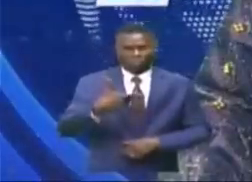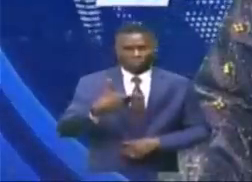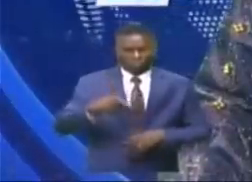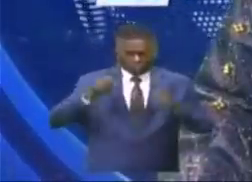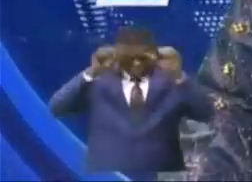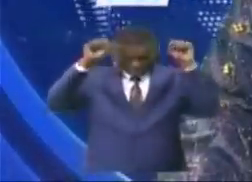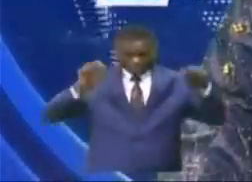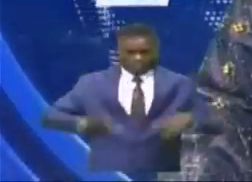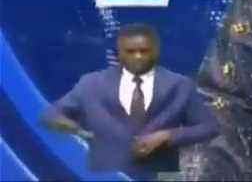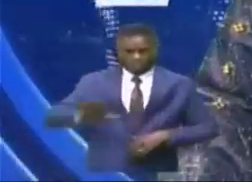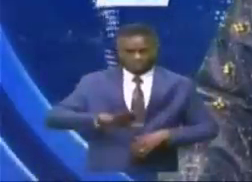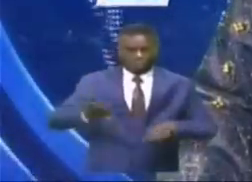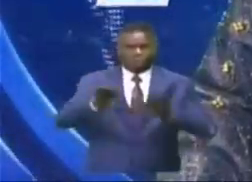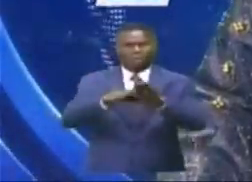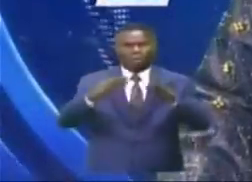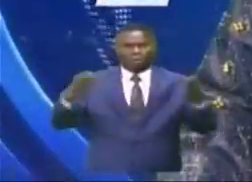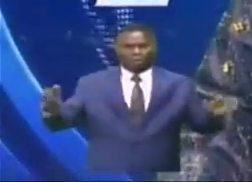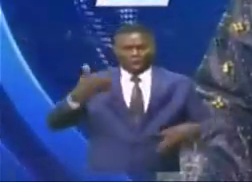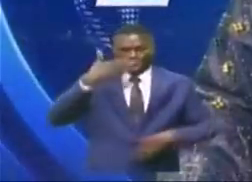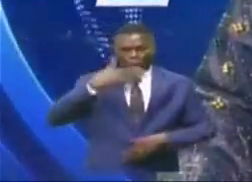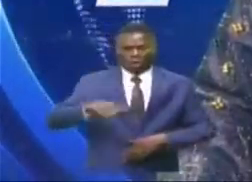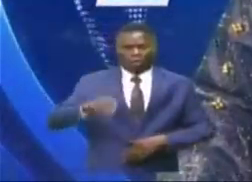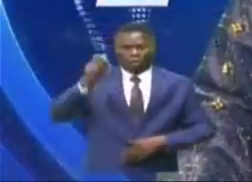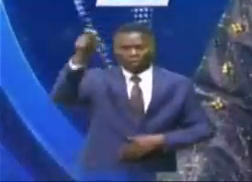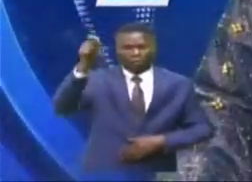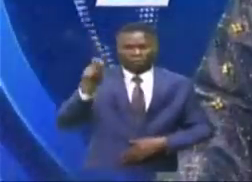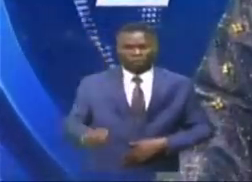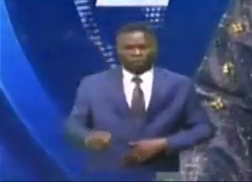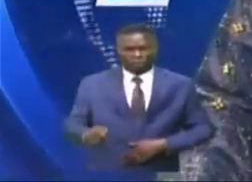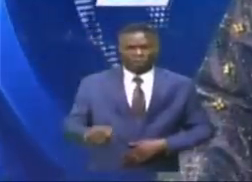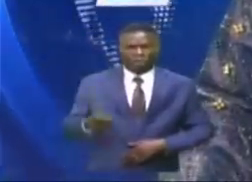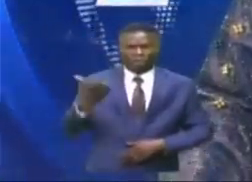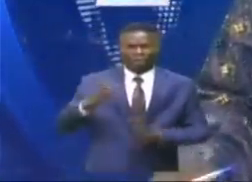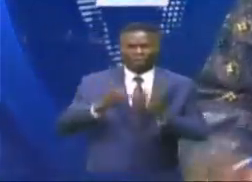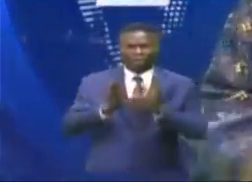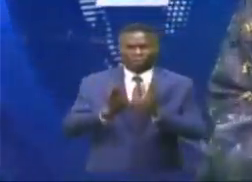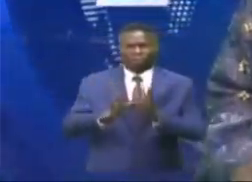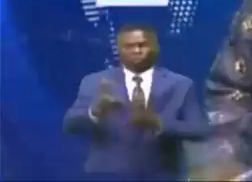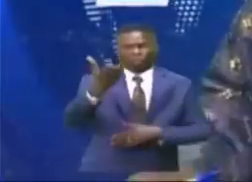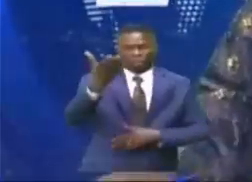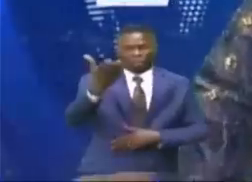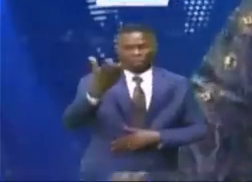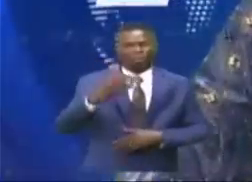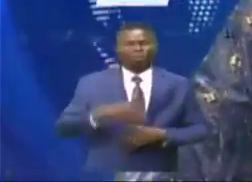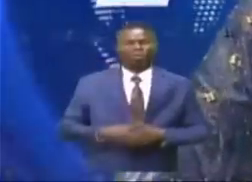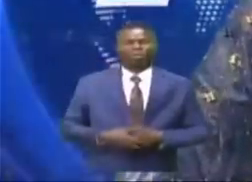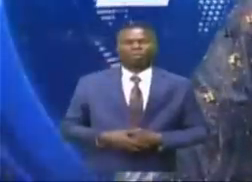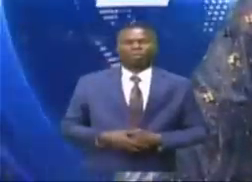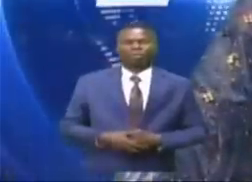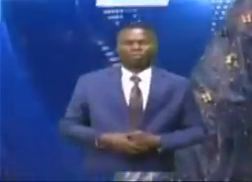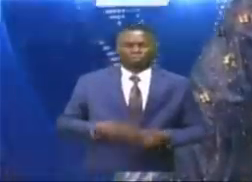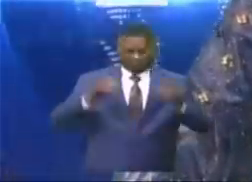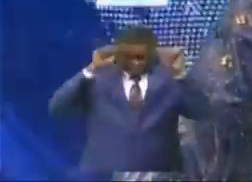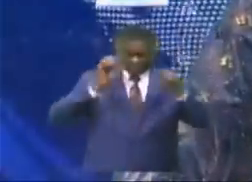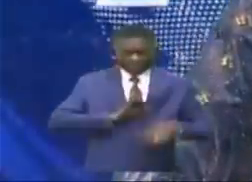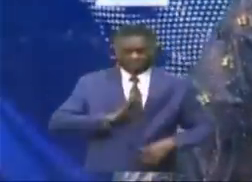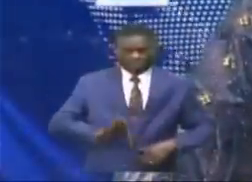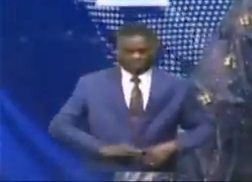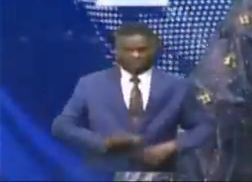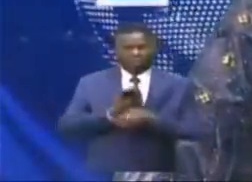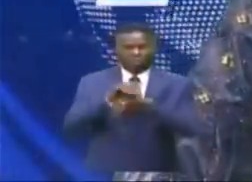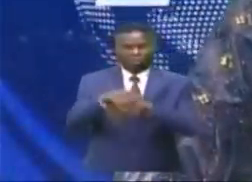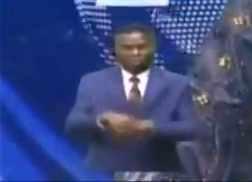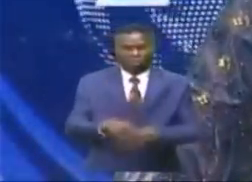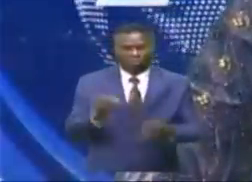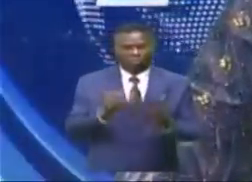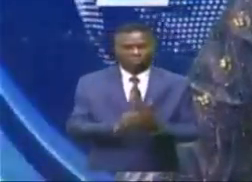président de la République à l'hôpital du camp militaire Nchati. Le reportage complet aux 20h. Félix-Antoine Tshisekedi a également pris part hier